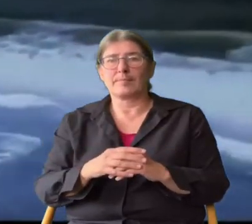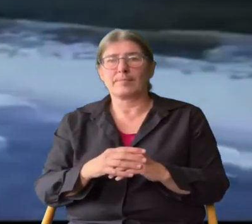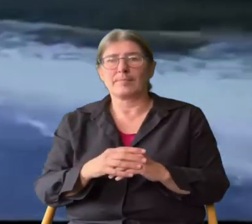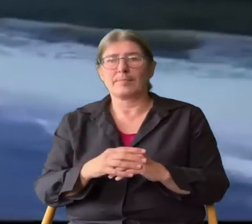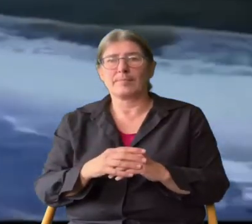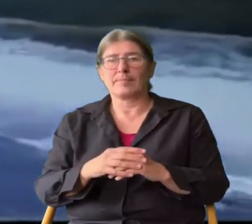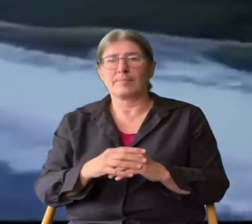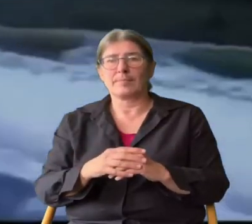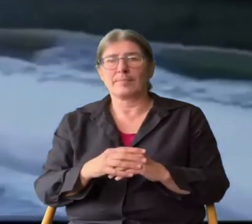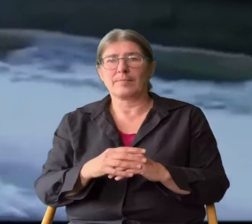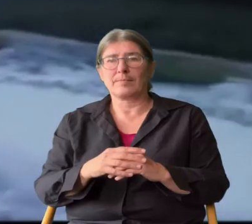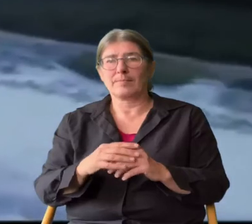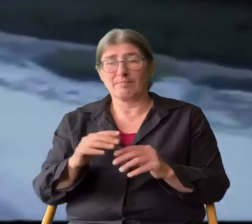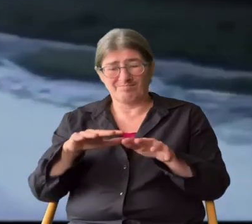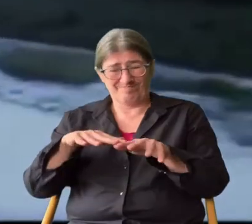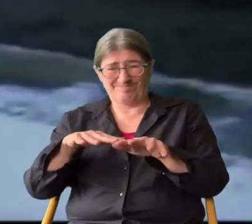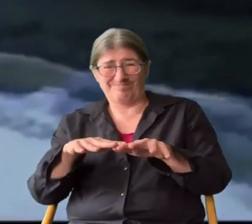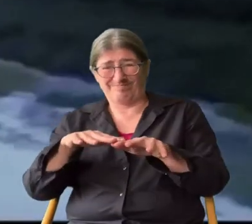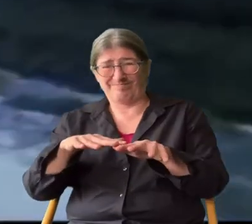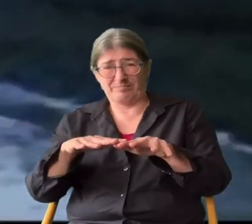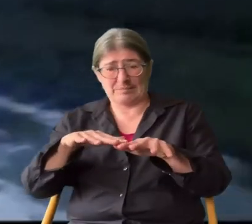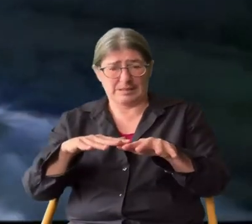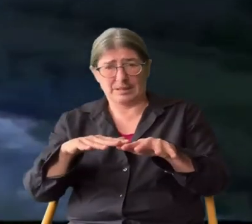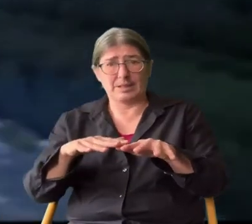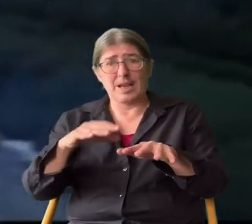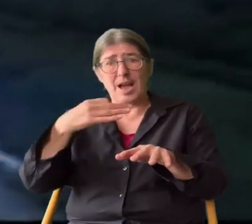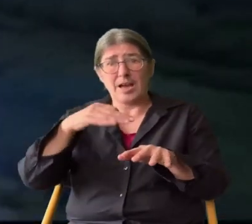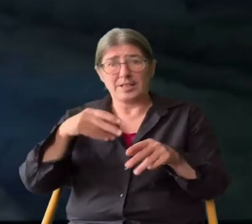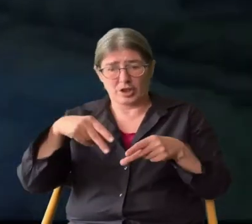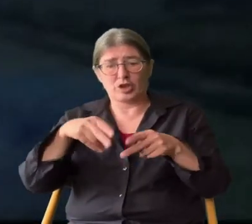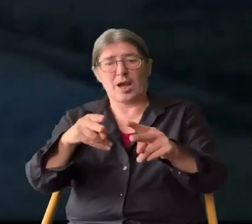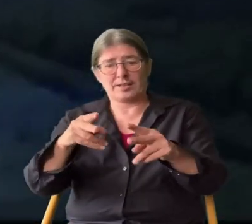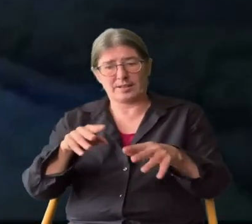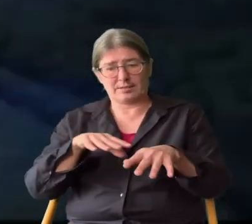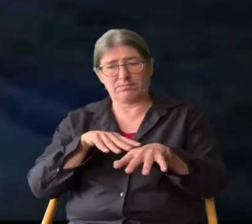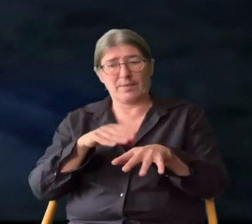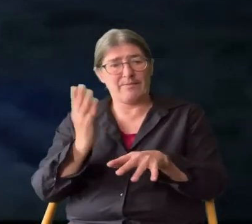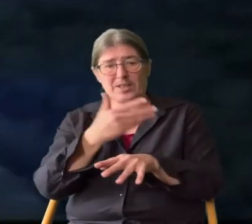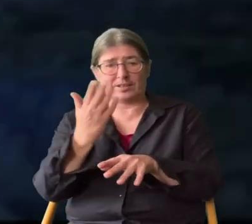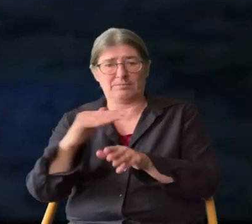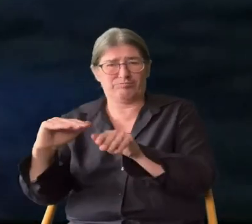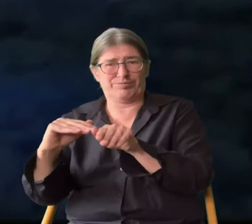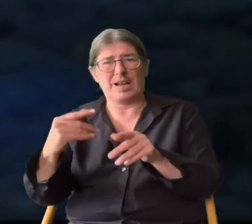Wie ein Strom von Lemmingen wälzt sich der große Dreck auf der einzigen Straße westwärts.